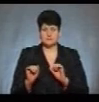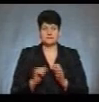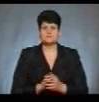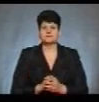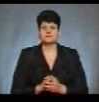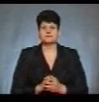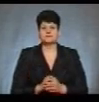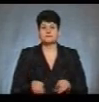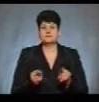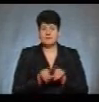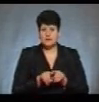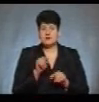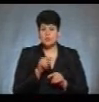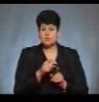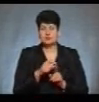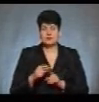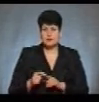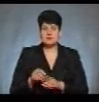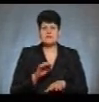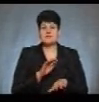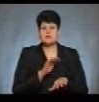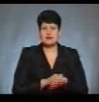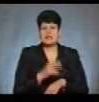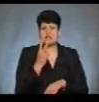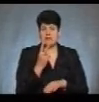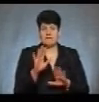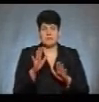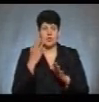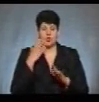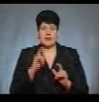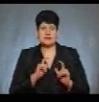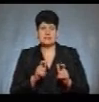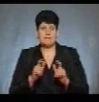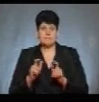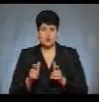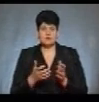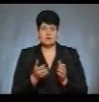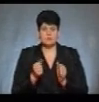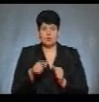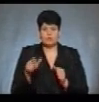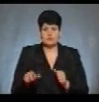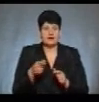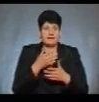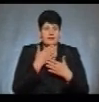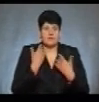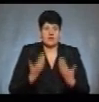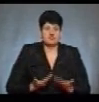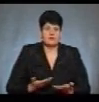Домбровський. Також, за його словами, зафіксували два випадки, коли запрошення на вибори прийшли людям, яких немає в